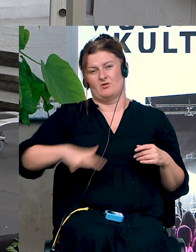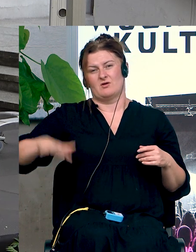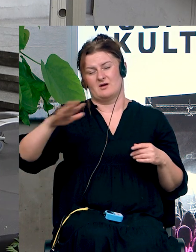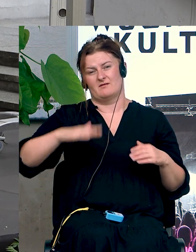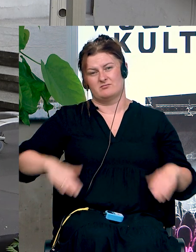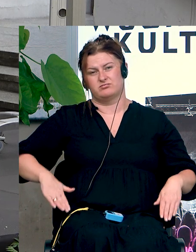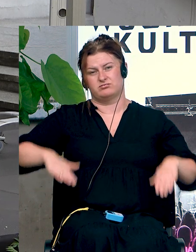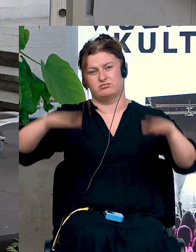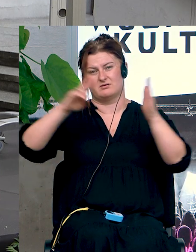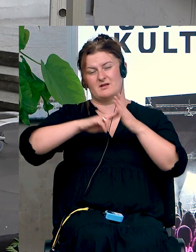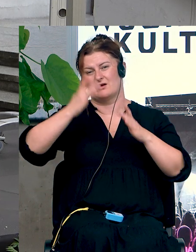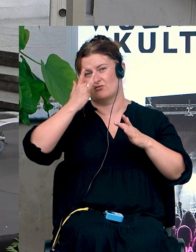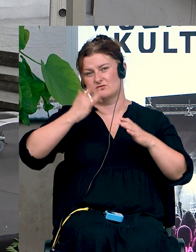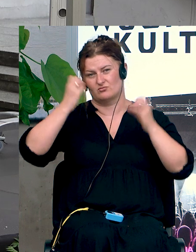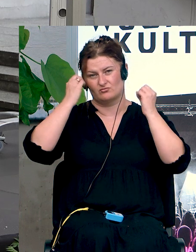культурі.